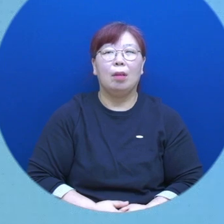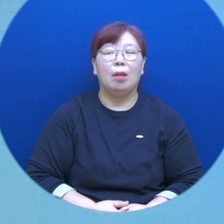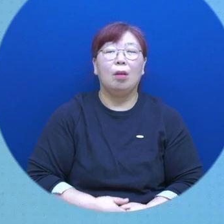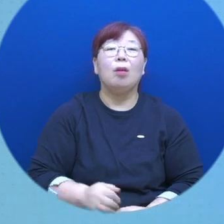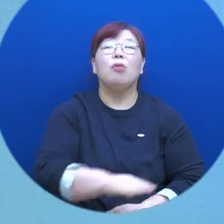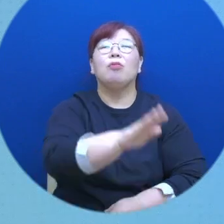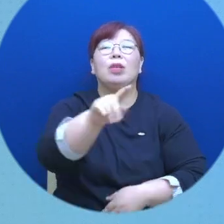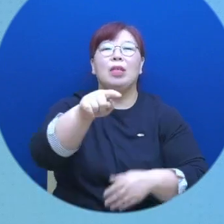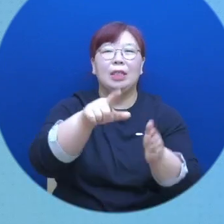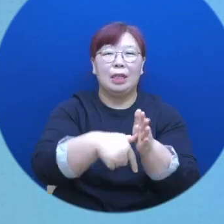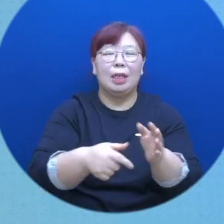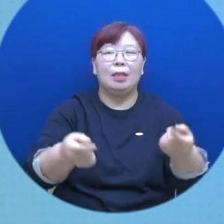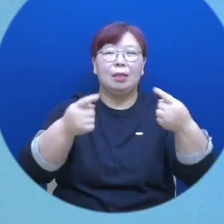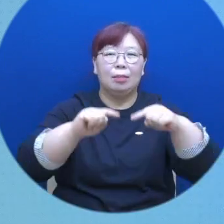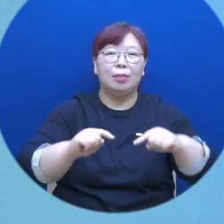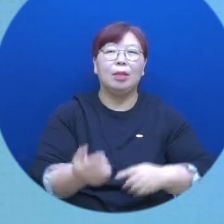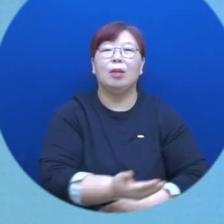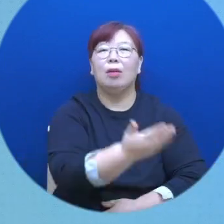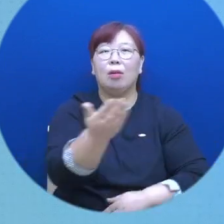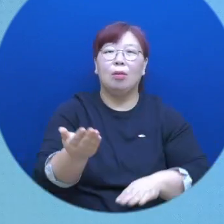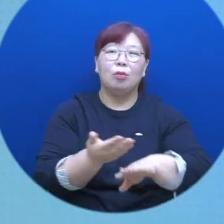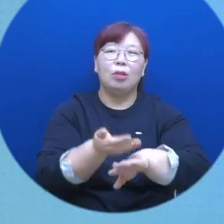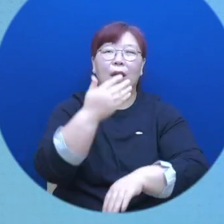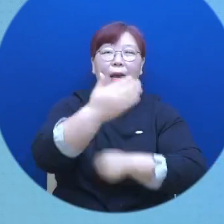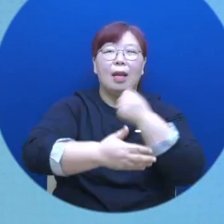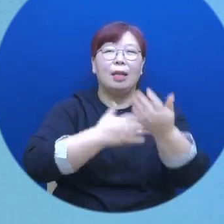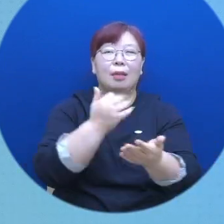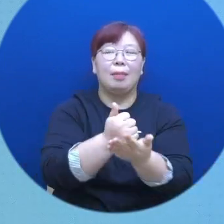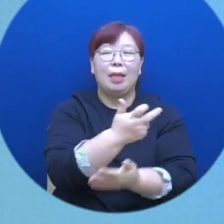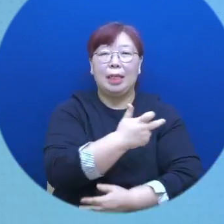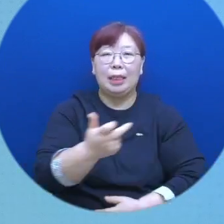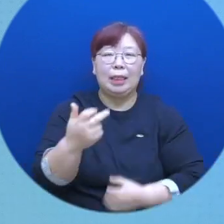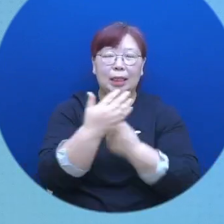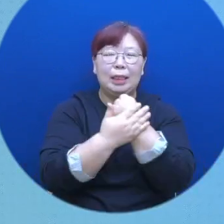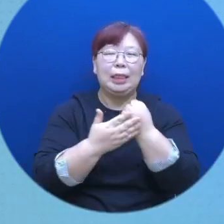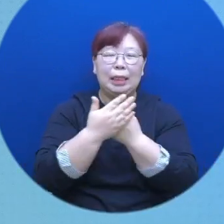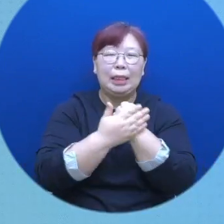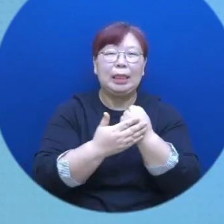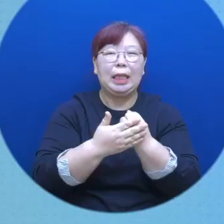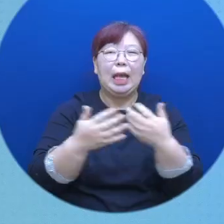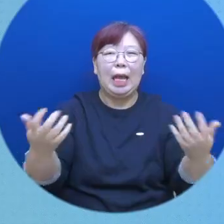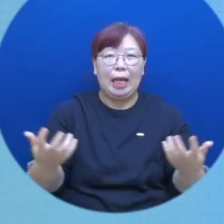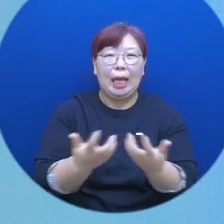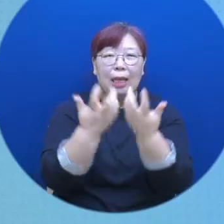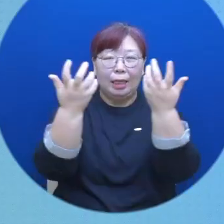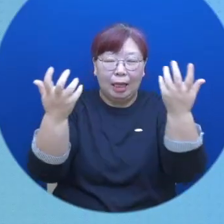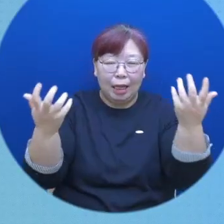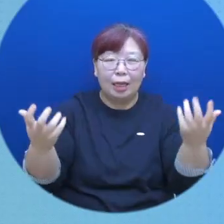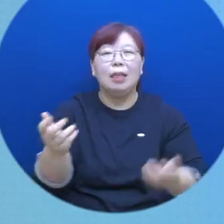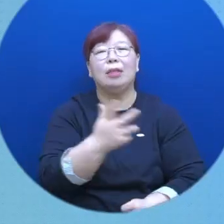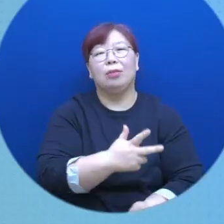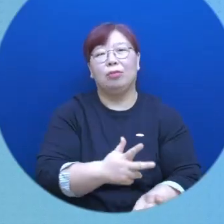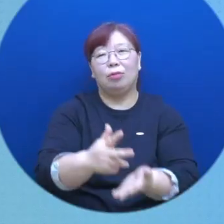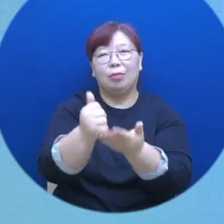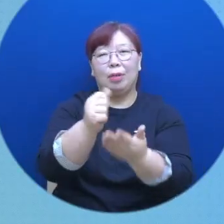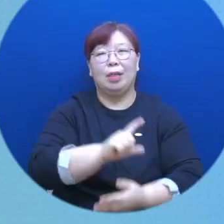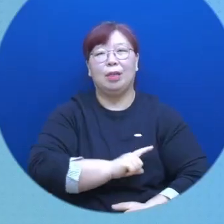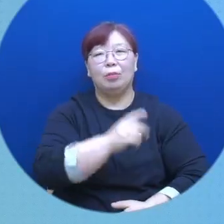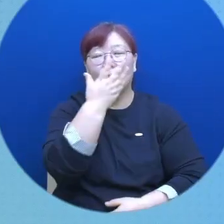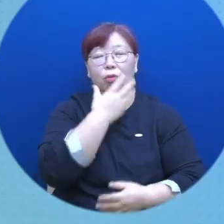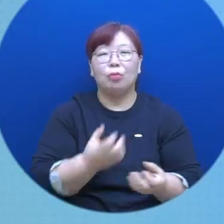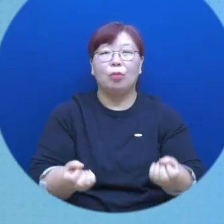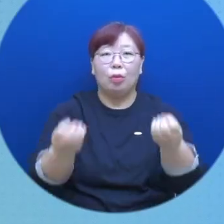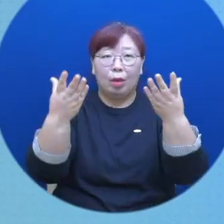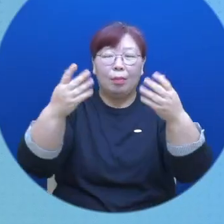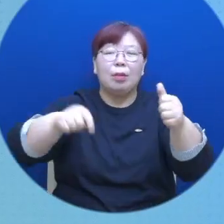우리 이 시간에 오신 여러분들 위해 하나님의 큰 은혜가 넘치기를 주님의 이름으로 축원합니다.